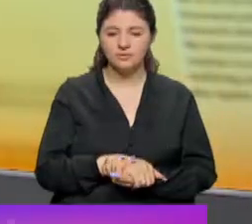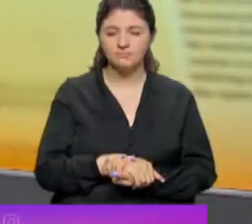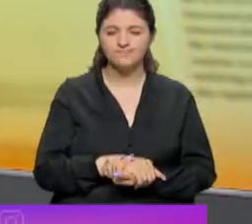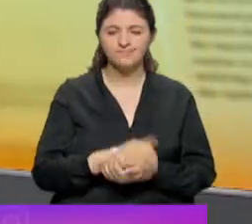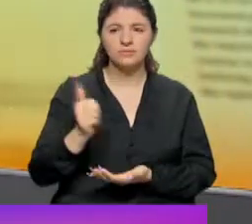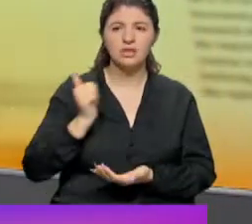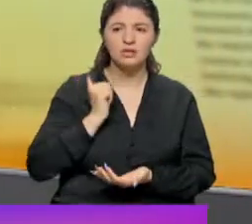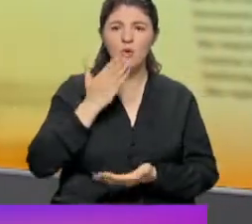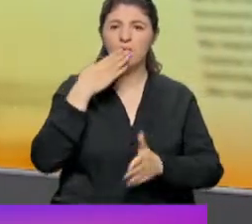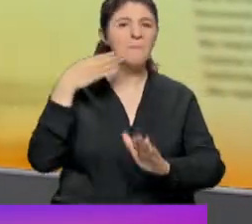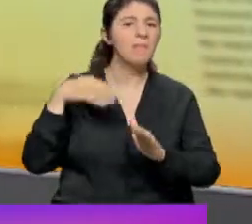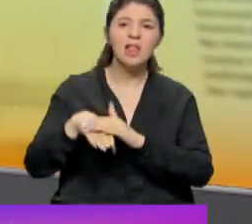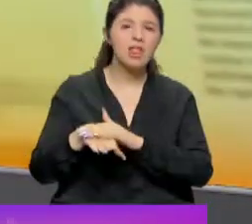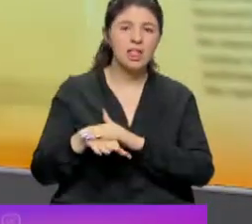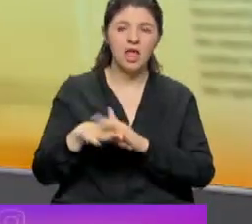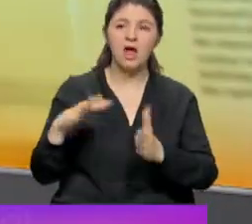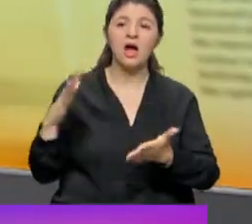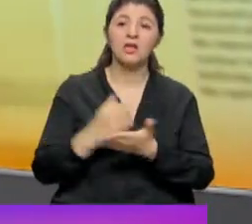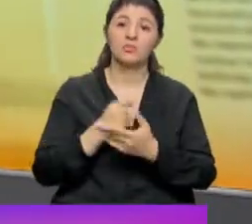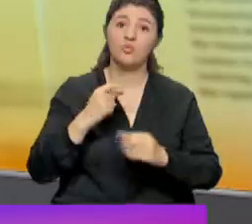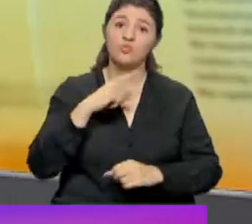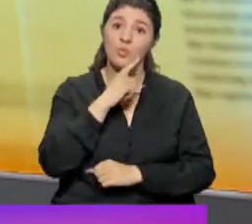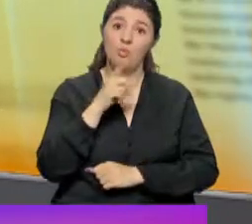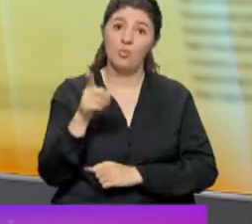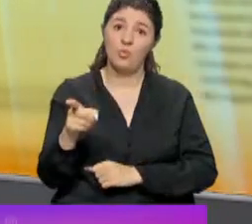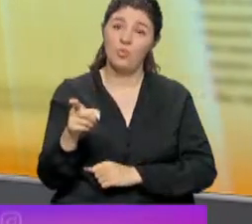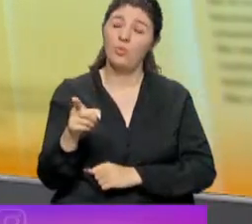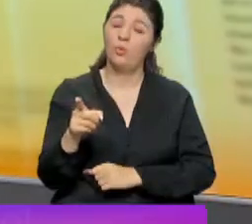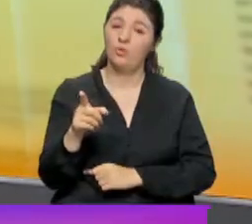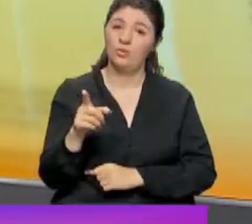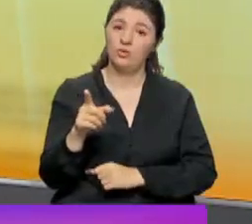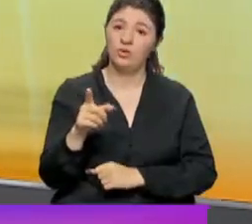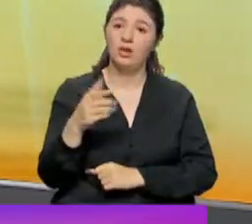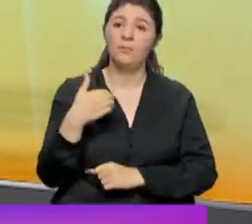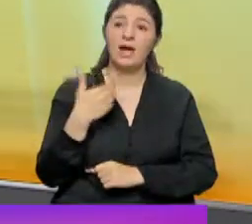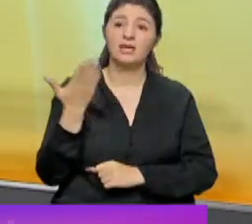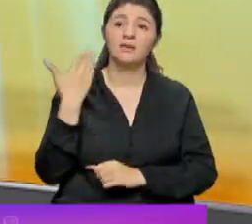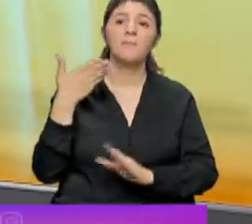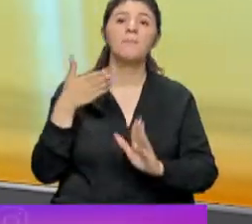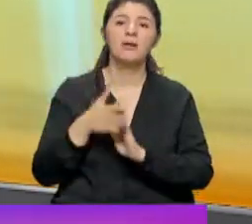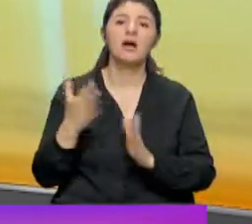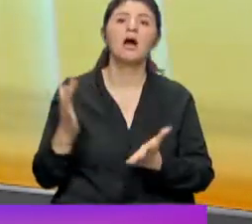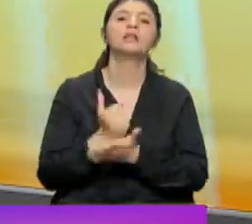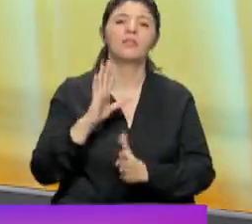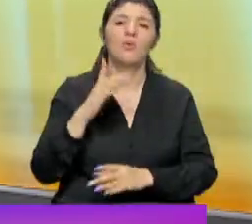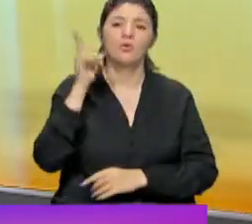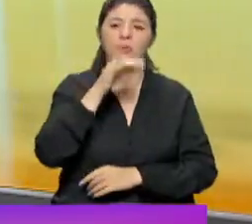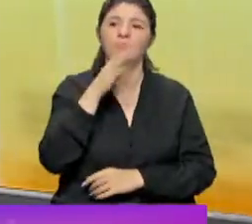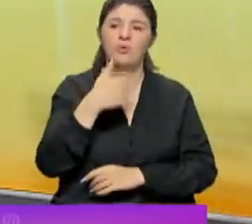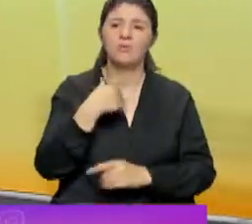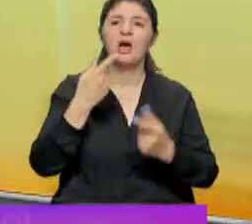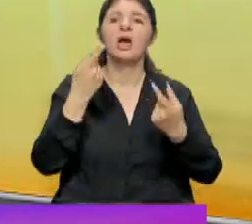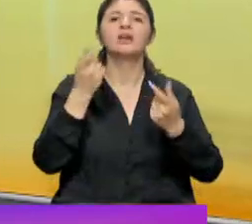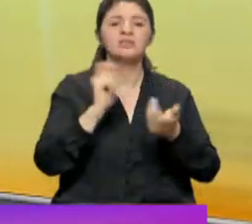ve askeri okullara girmişsiniz kazanmak çok zor ya Ben geçmişte girdim ve kazanamadım Oradan biliyorum